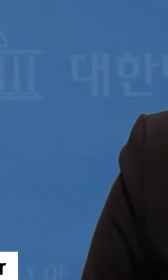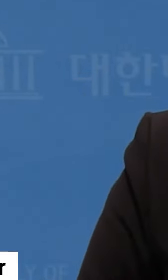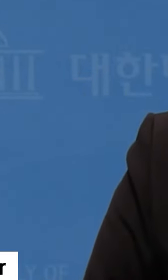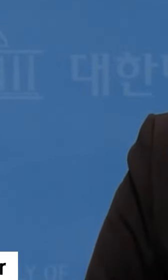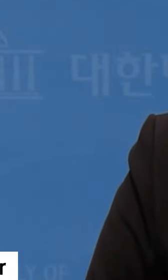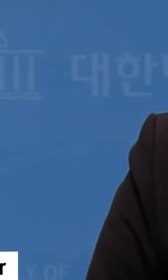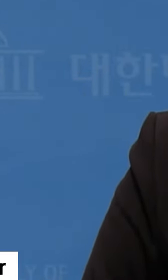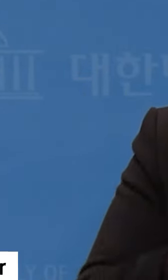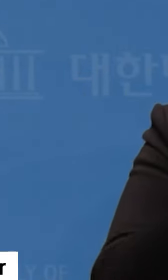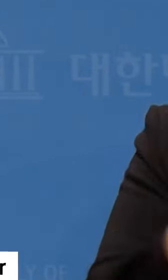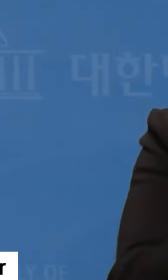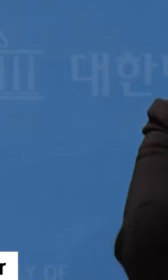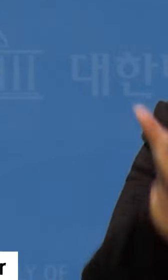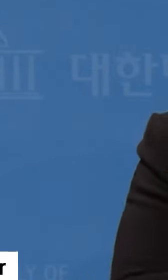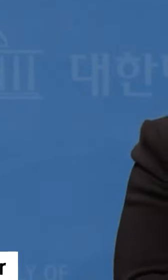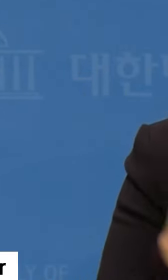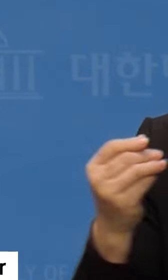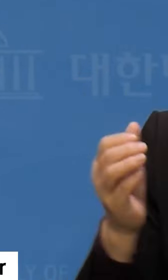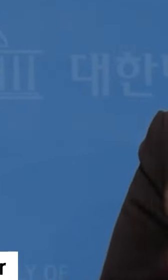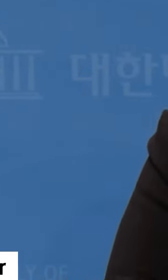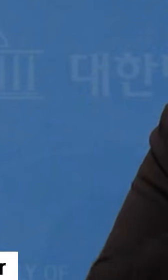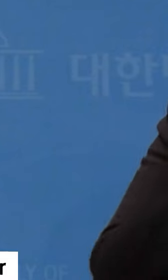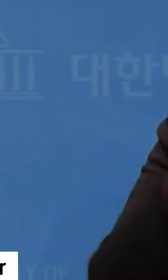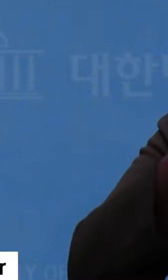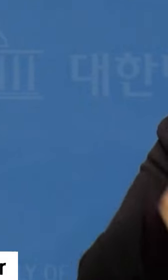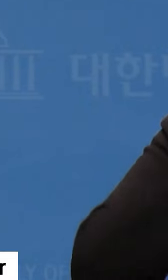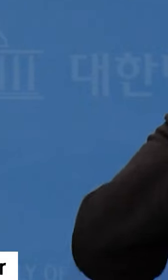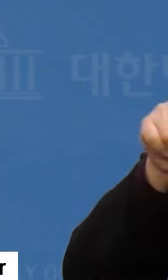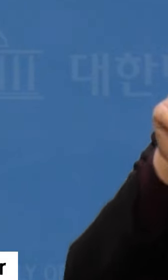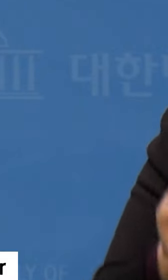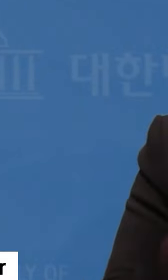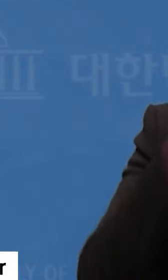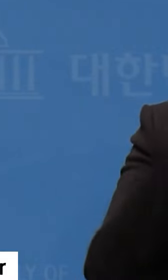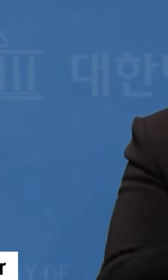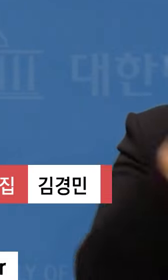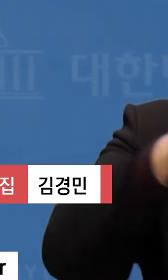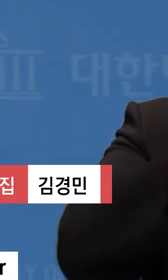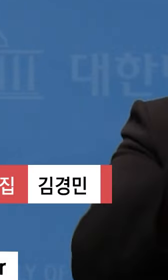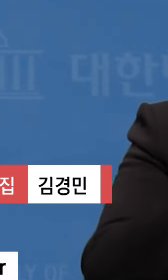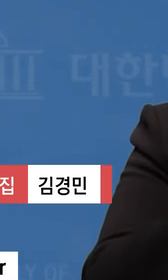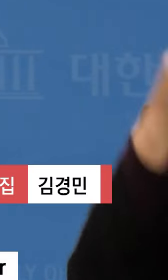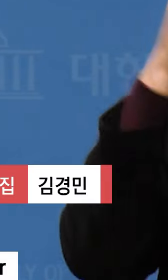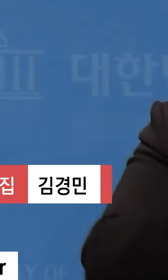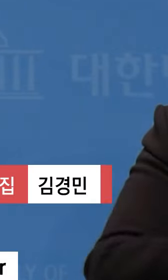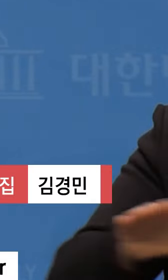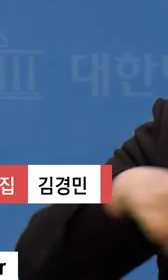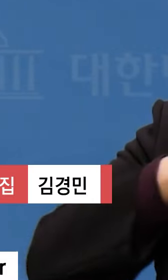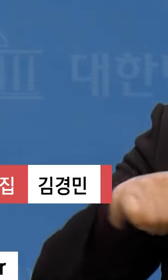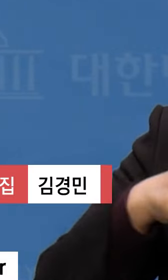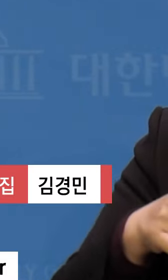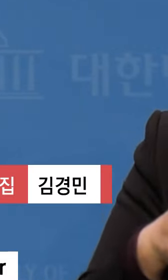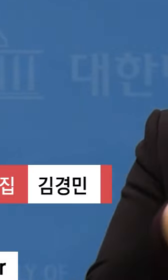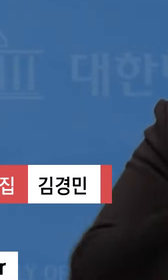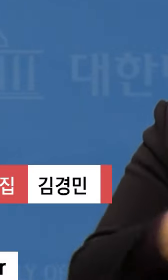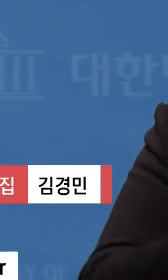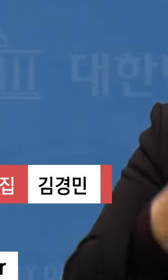국민 여러분께 준비된 일꾼 진석범이 새로운 희망의 정치, 속 시원한 정치로